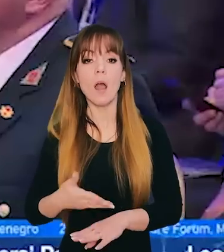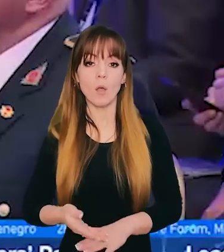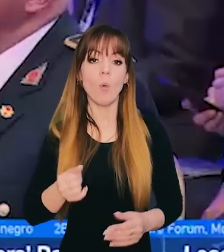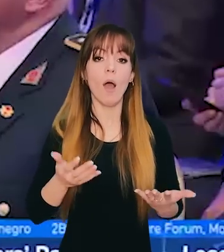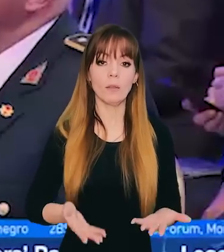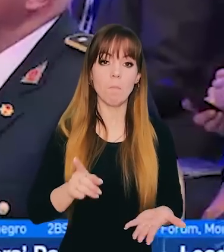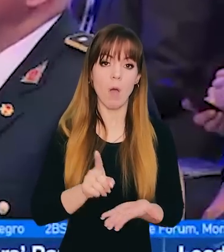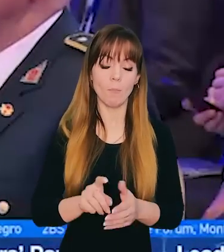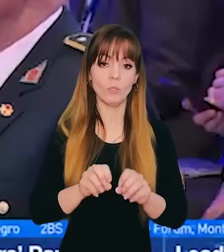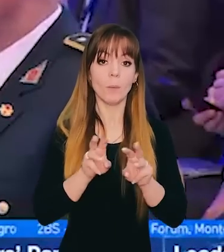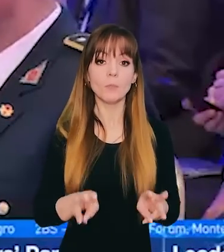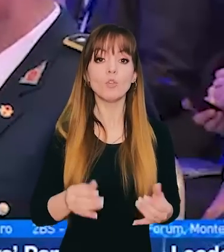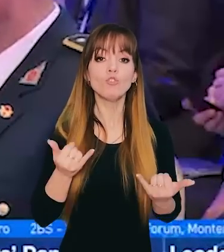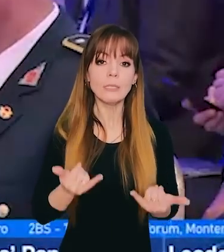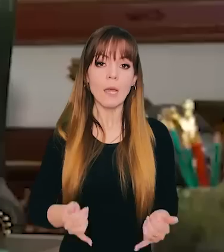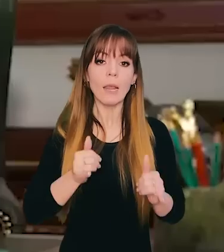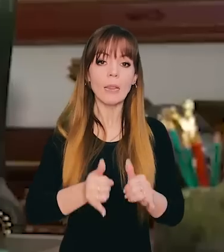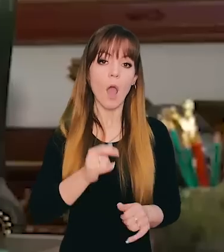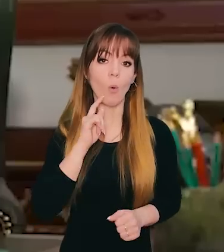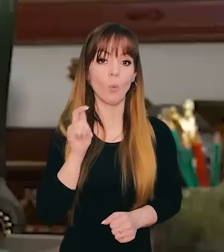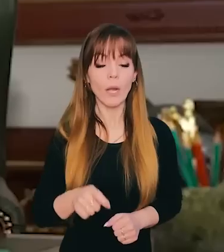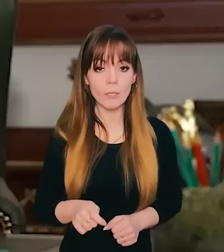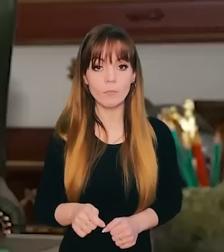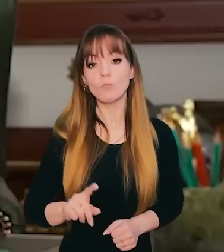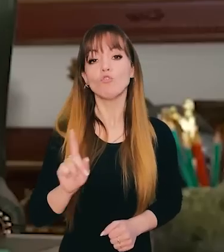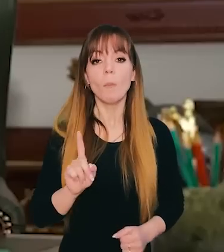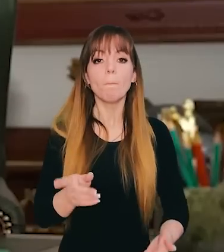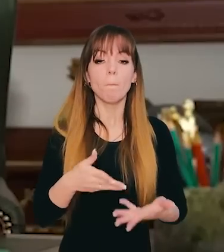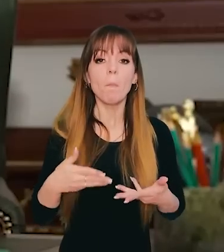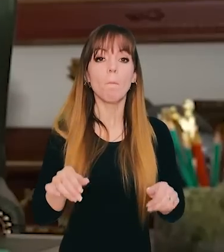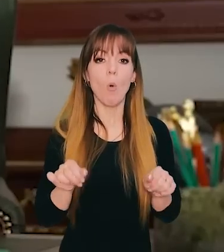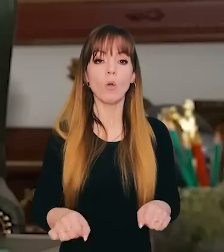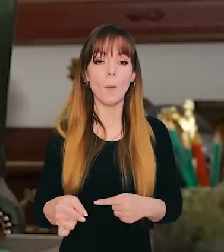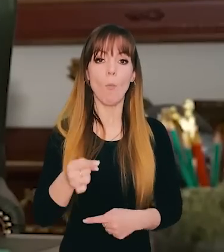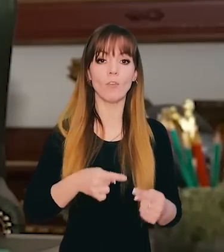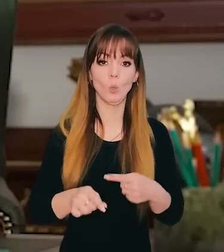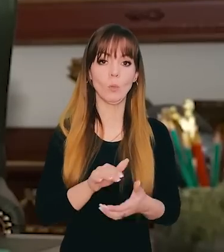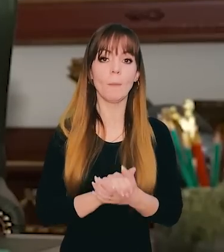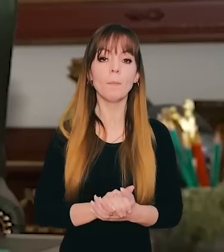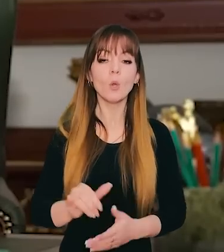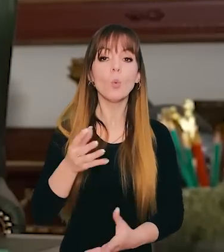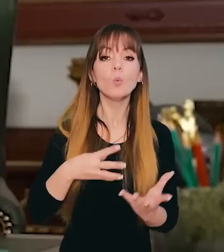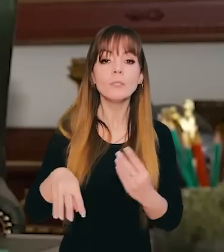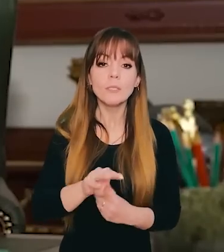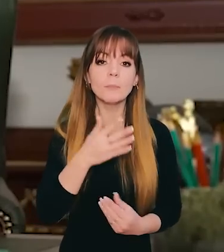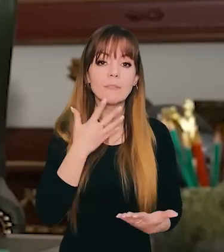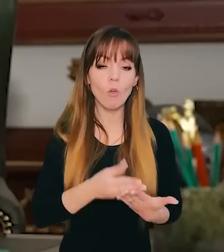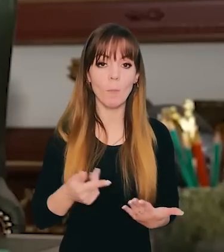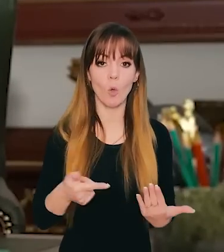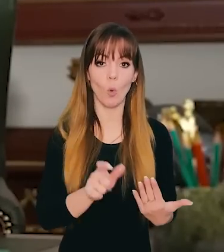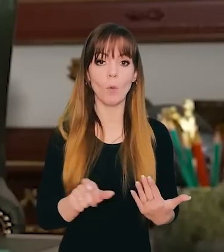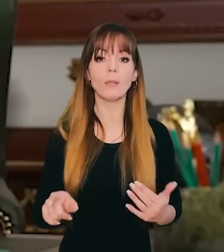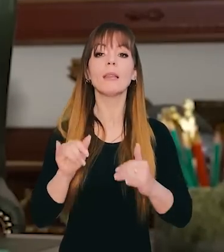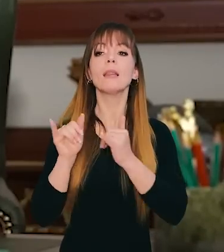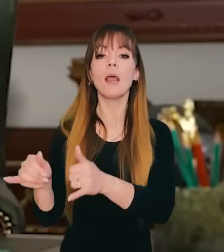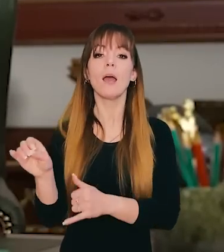складно але маємо забезпечити і зараз для України щоб ми могли повернути мир усім своїм